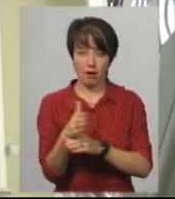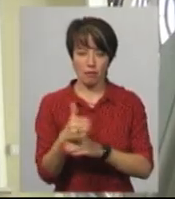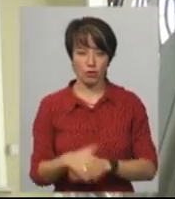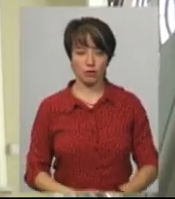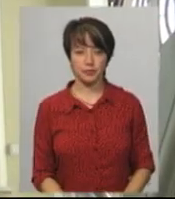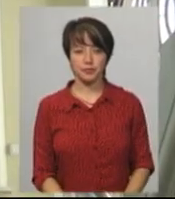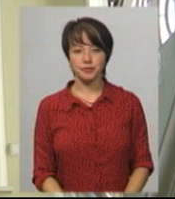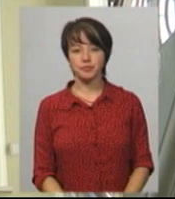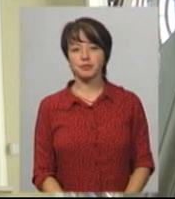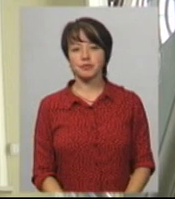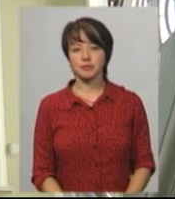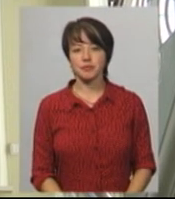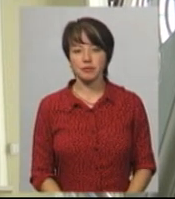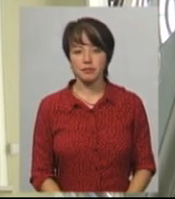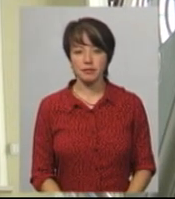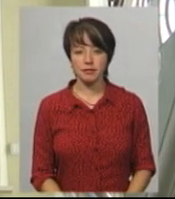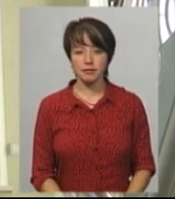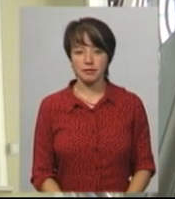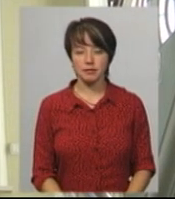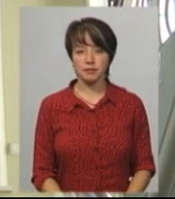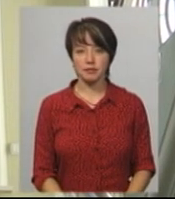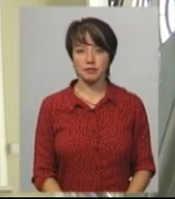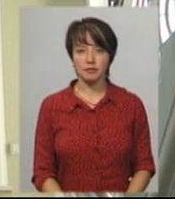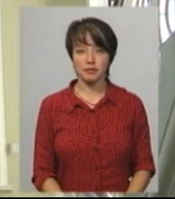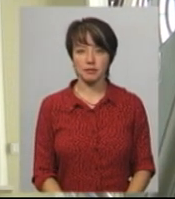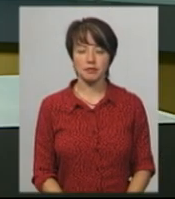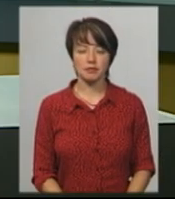Тетяна Ворожцова, Дем'ян Цегольник. Новини на Суспільному. Хмельницький.